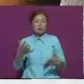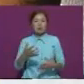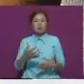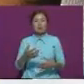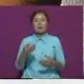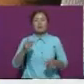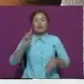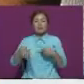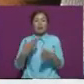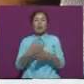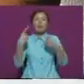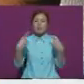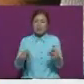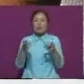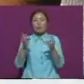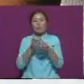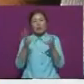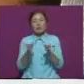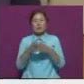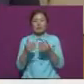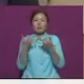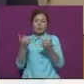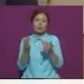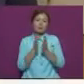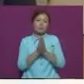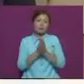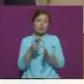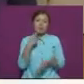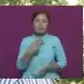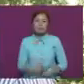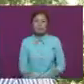білдіріп, ендігі көмекті басқа да мүжәлсіз отбасыларға көрсетулерін сұрайды.